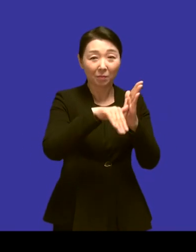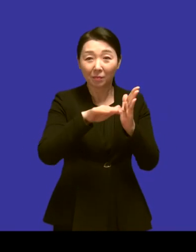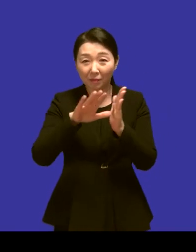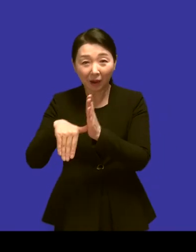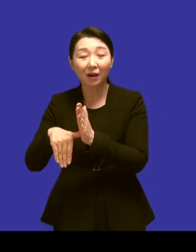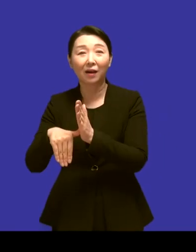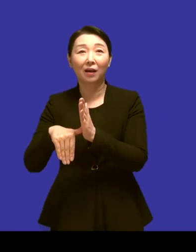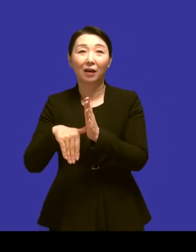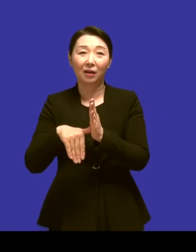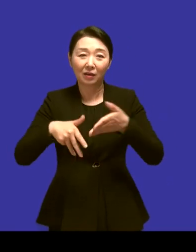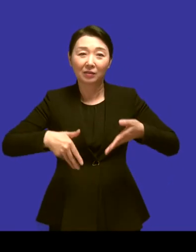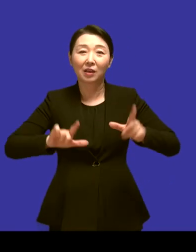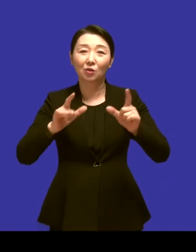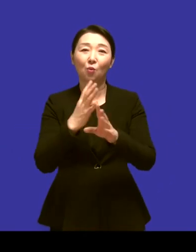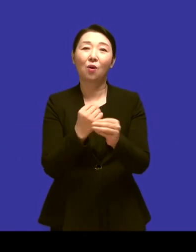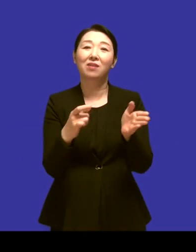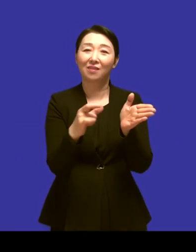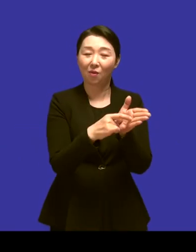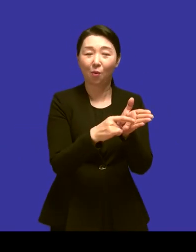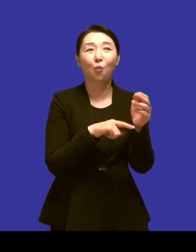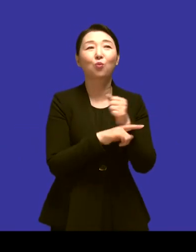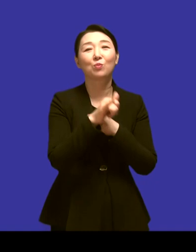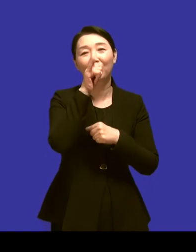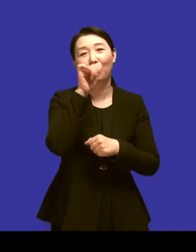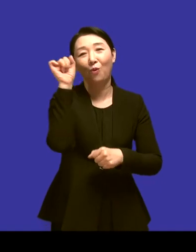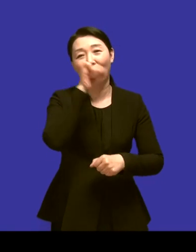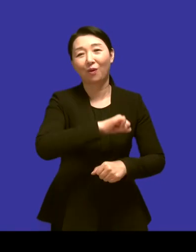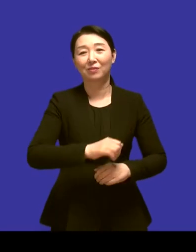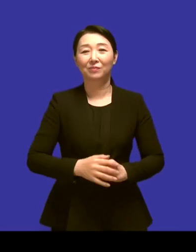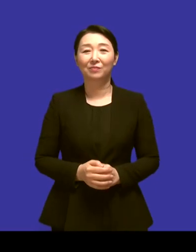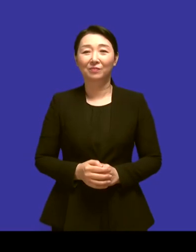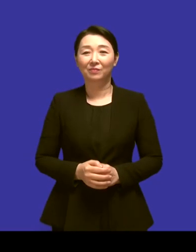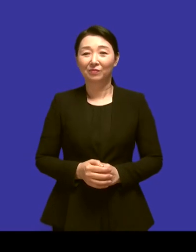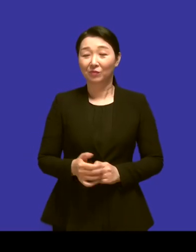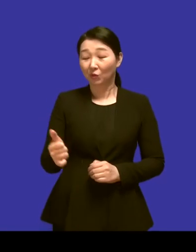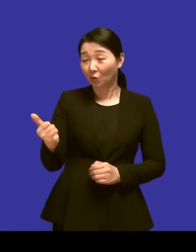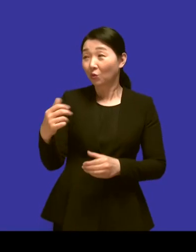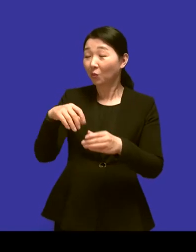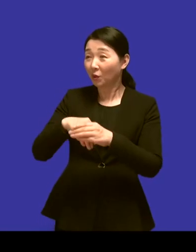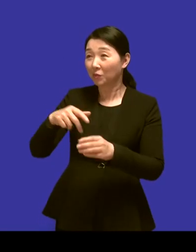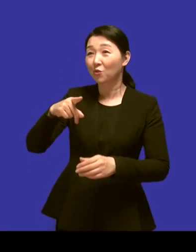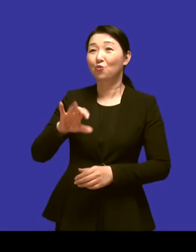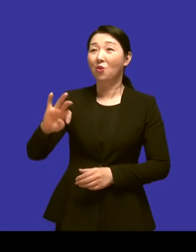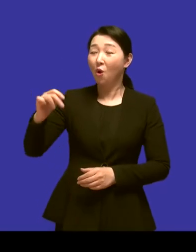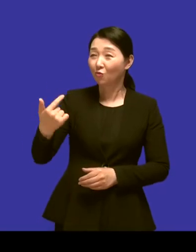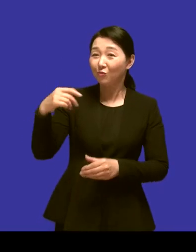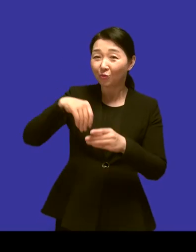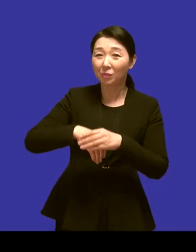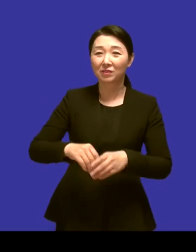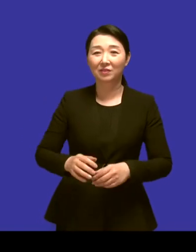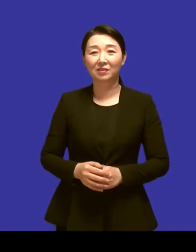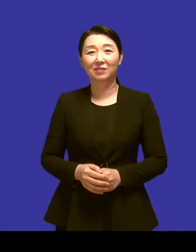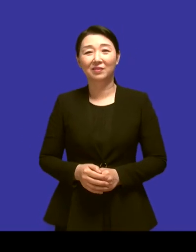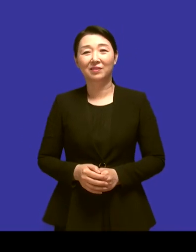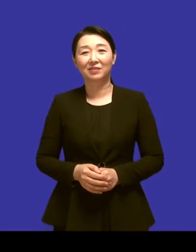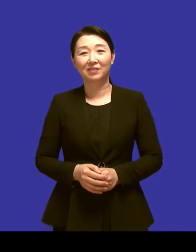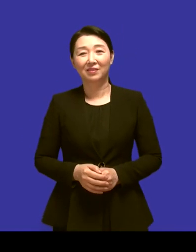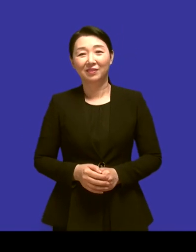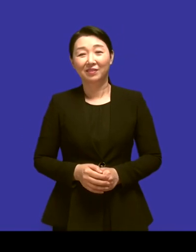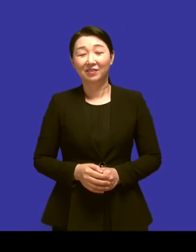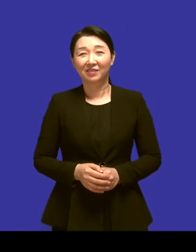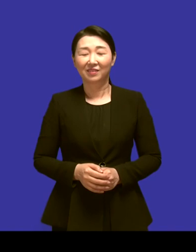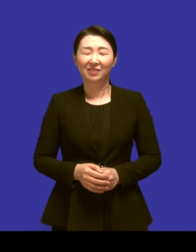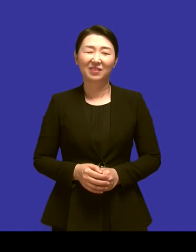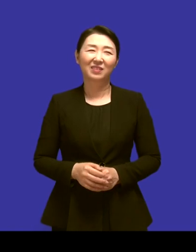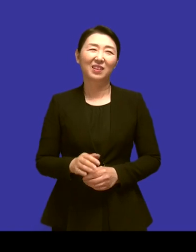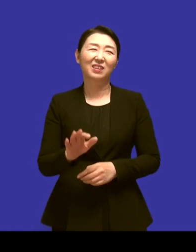넣더라고요. 근데 그 네. 의미가 있는 거네. 아, 네. 의미가 있네요. 영훈 형도 그런 거 늦지 그랬어요. 주영훈 그러면서. 왜 그래? 그런 거 늦게 넣으면